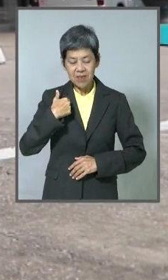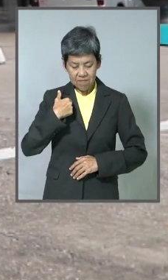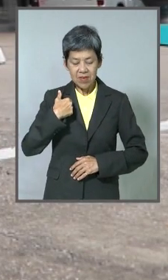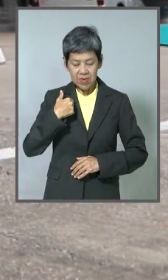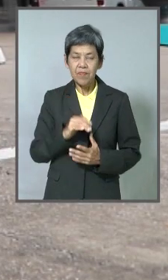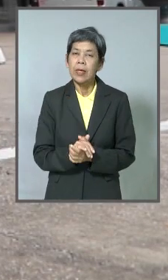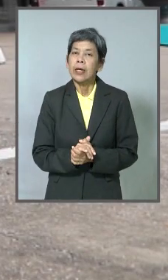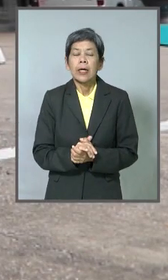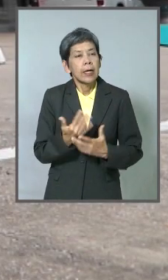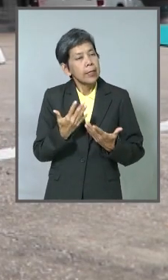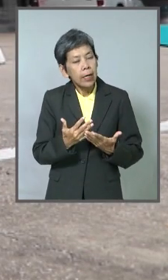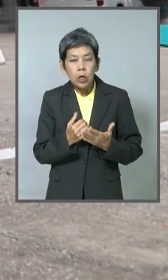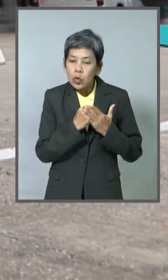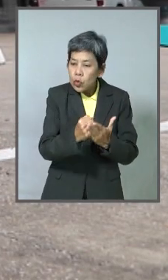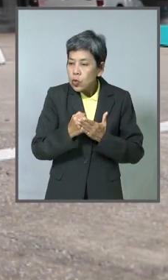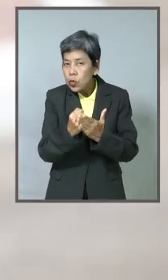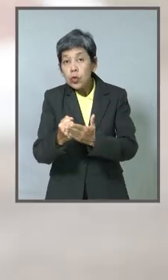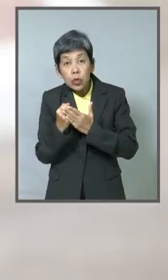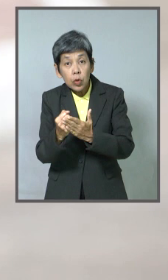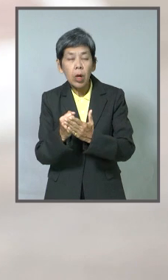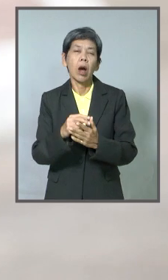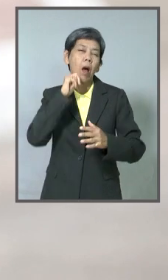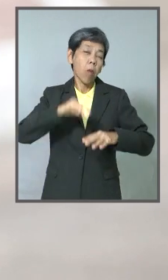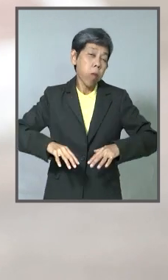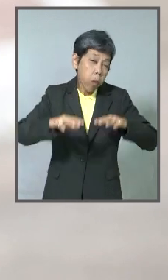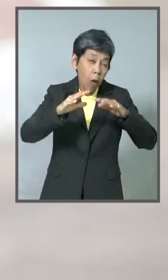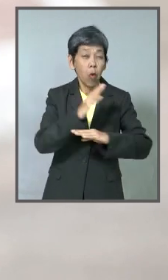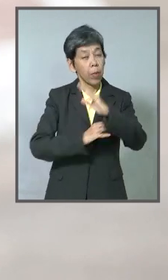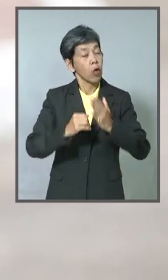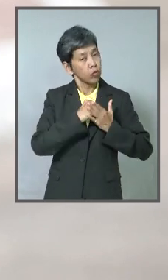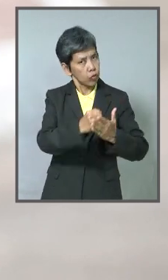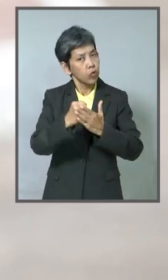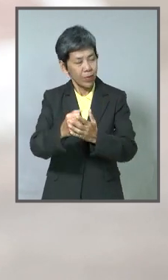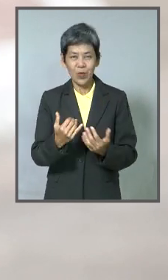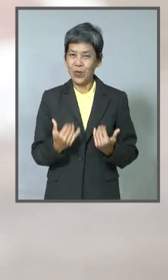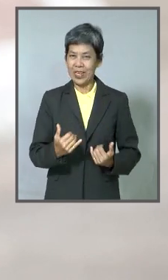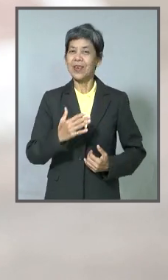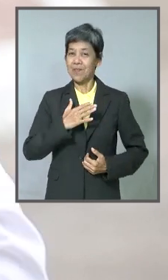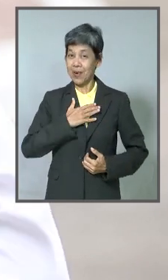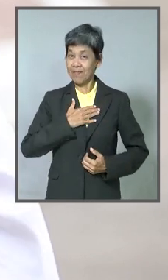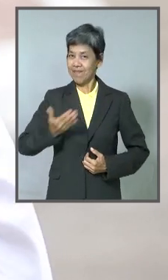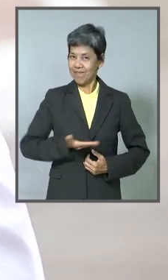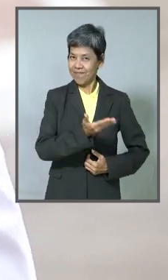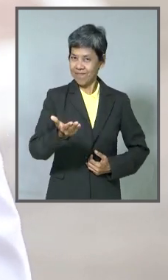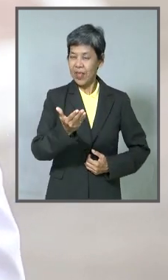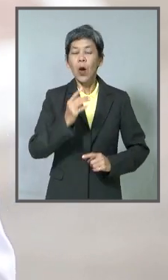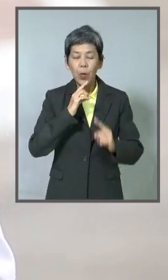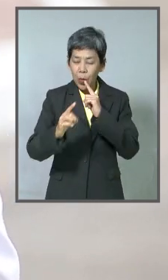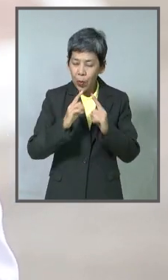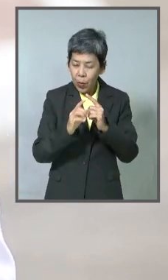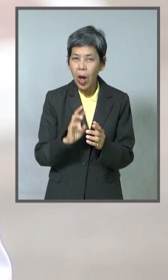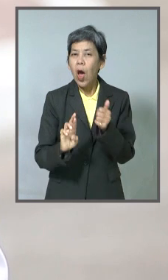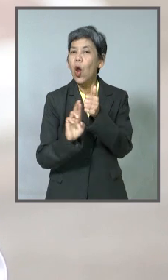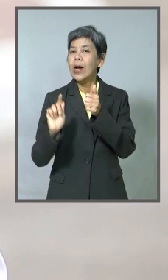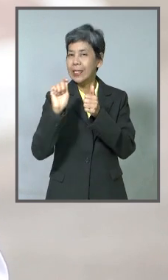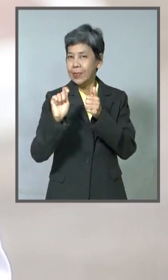างมากนะครับในการที่จะเข้าไปช่วยเหลือผู้ประสบภัยน้ำท่วมที่เป็นคนพิการนะครับวันนี้นะฮะผมก็จะพาท่านผู้ชมนะครับไปพูดคุยกับท่านรองอ